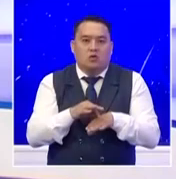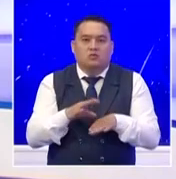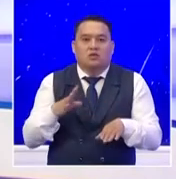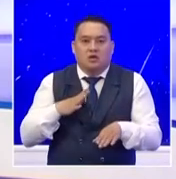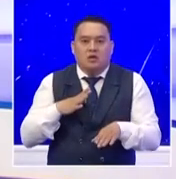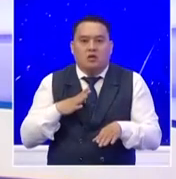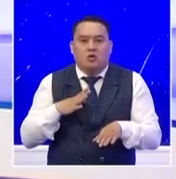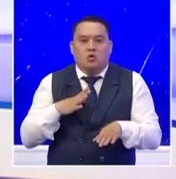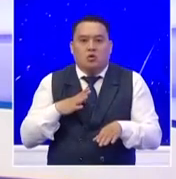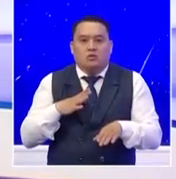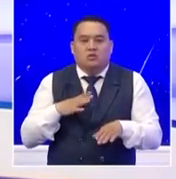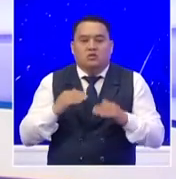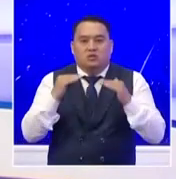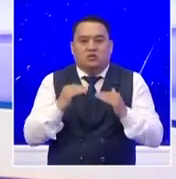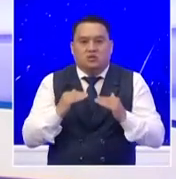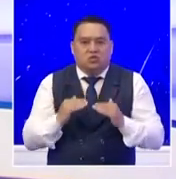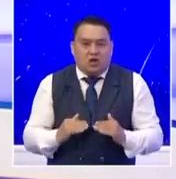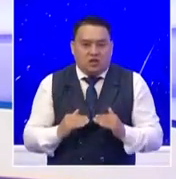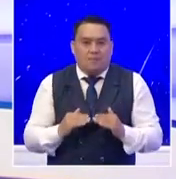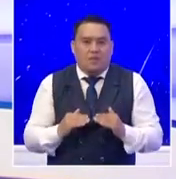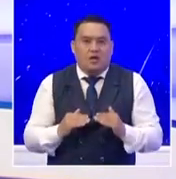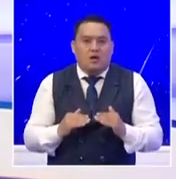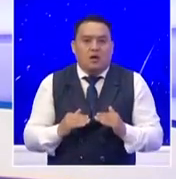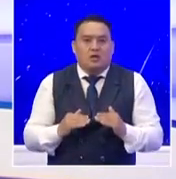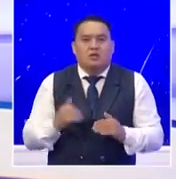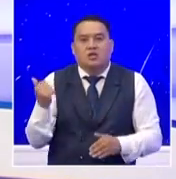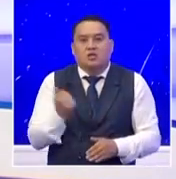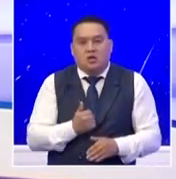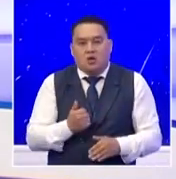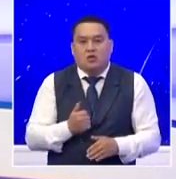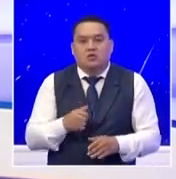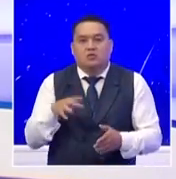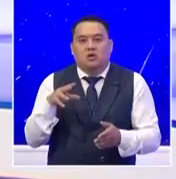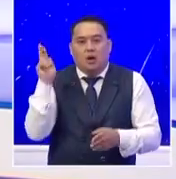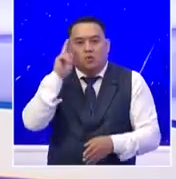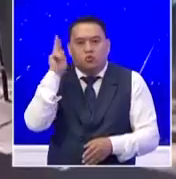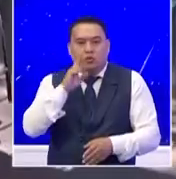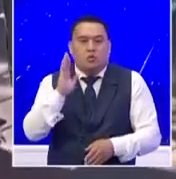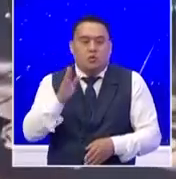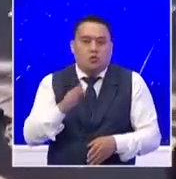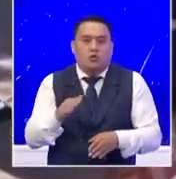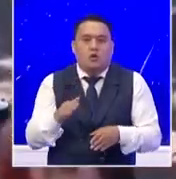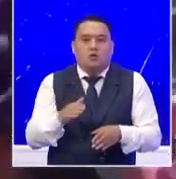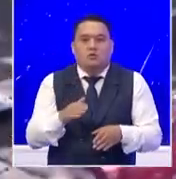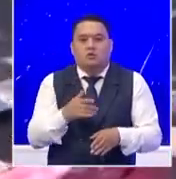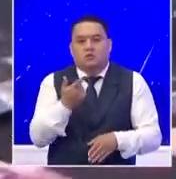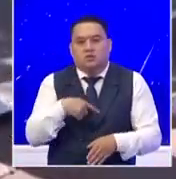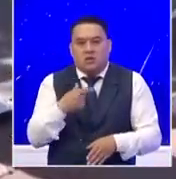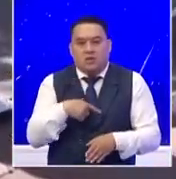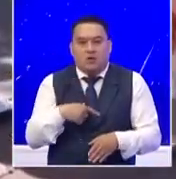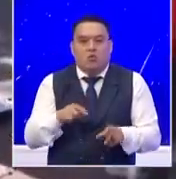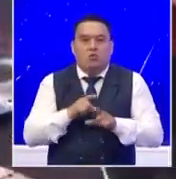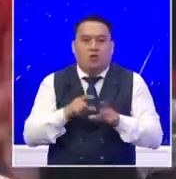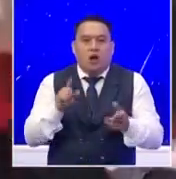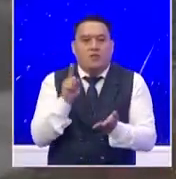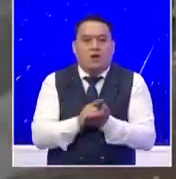коронавирусом в стране неуклонно снижается. При этом в ближайшую неделю посещение занятий происходит на добровольной основе, и все